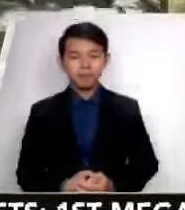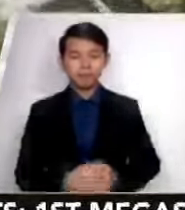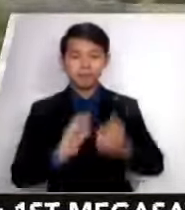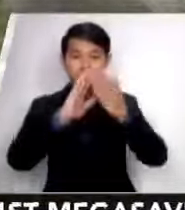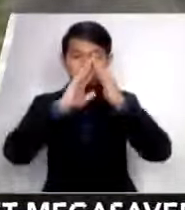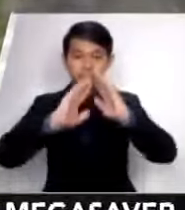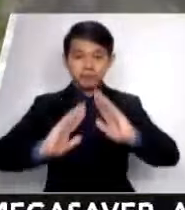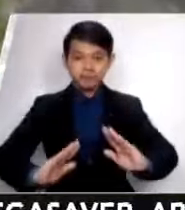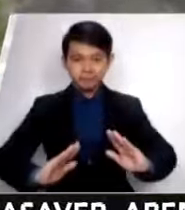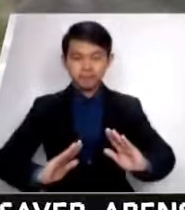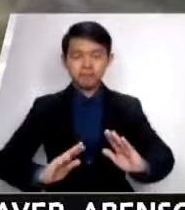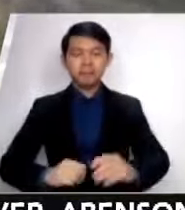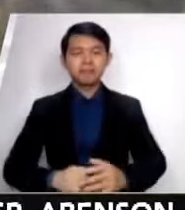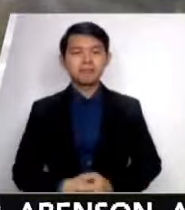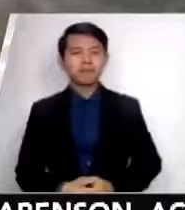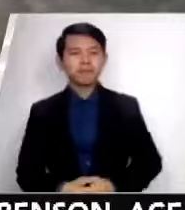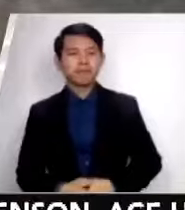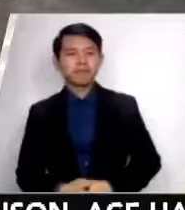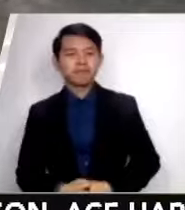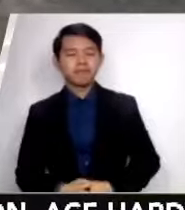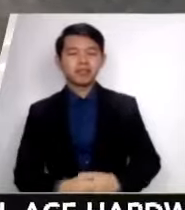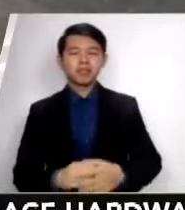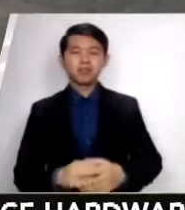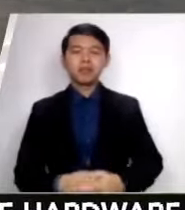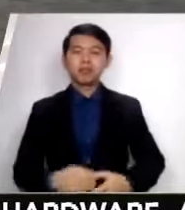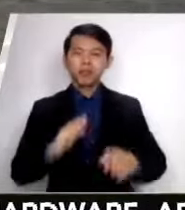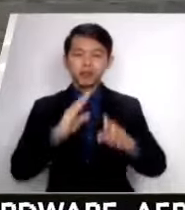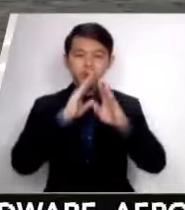tahimik, at nakabibighaning tanawin.